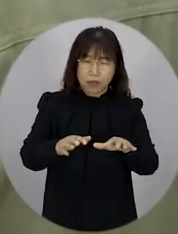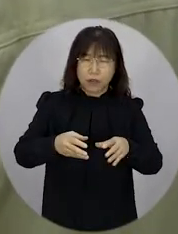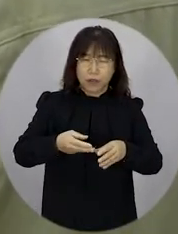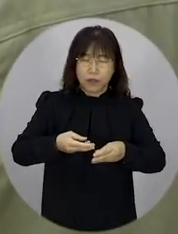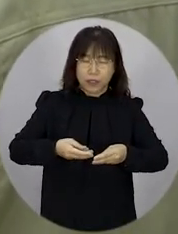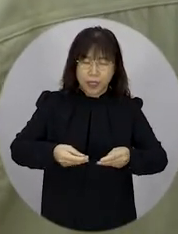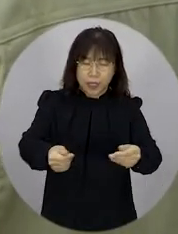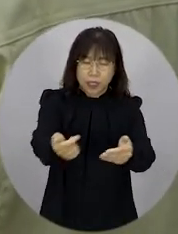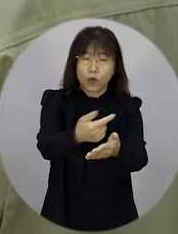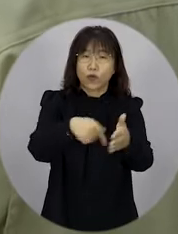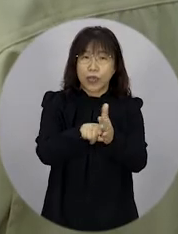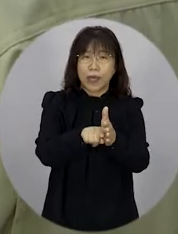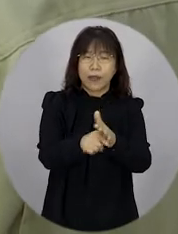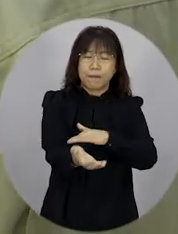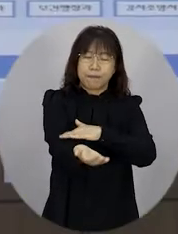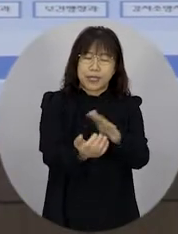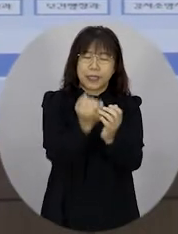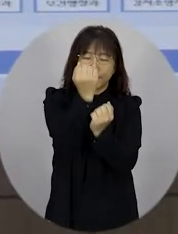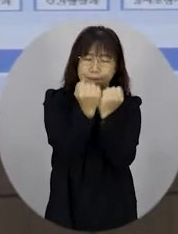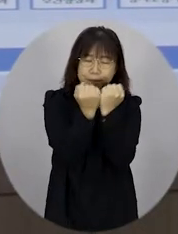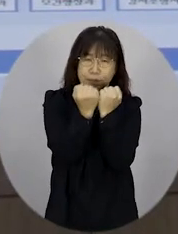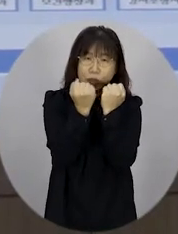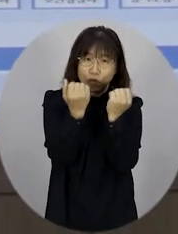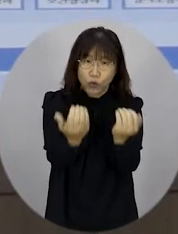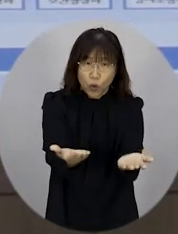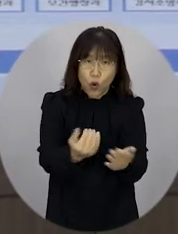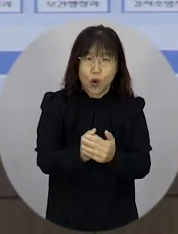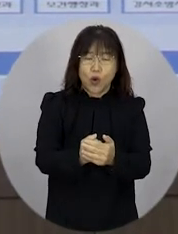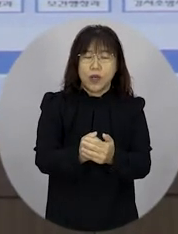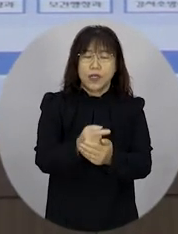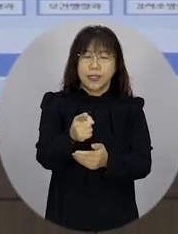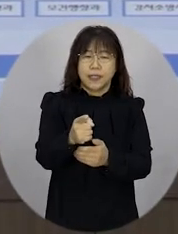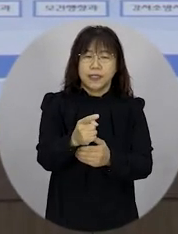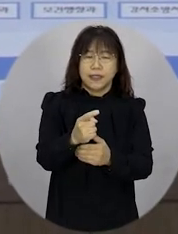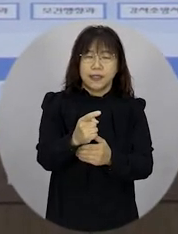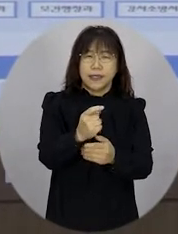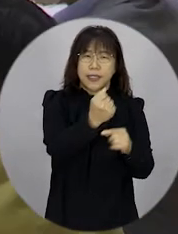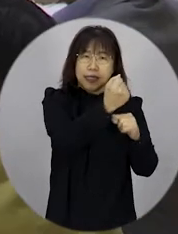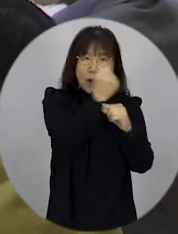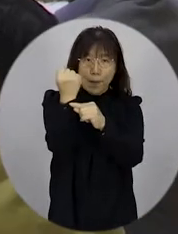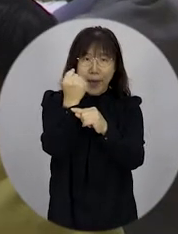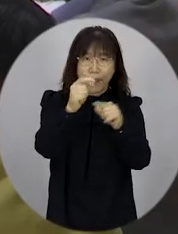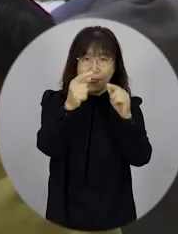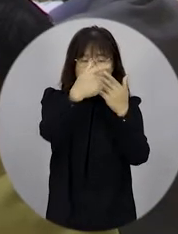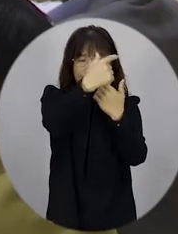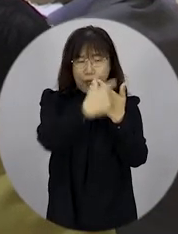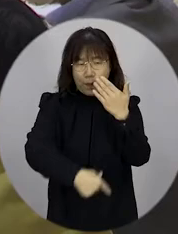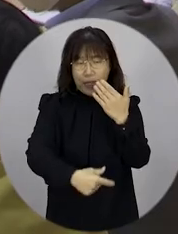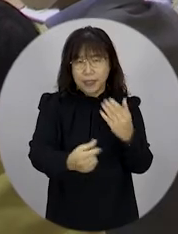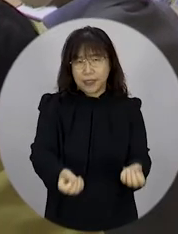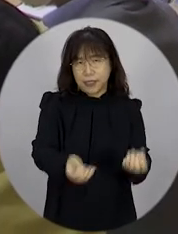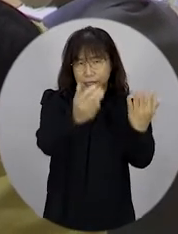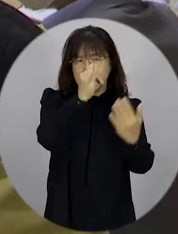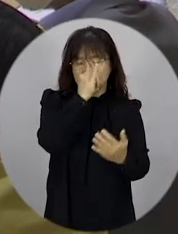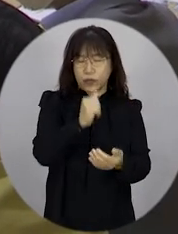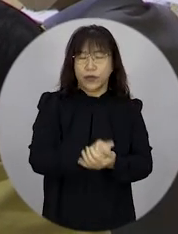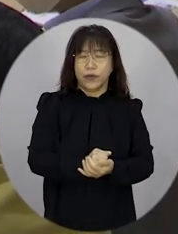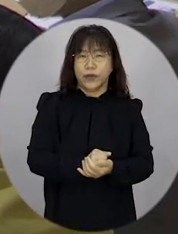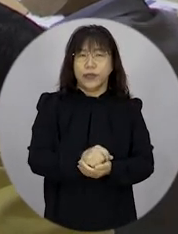대한 간단한 브리핑을 가졌으며 장소를 이동해 재설 대책본부 현판식을 가졌습니다.